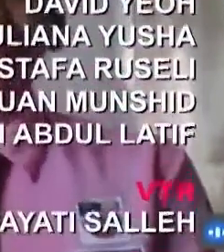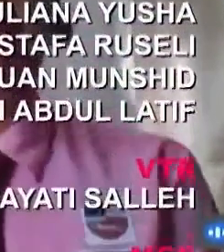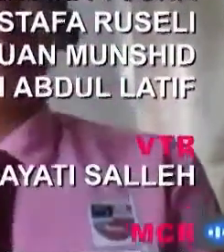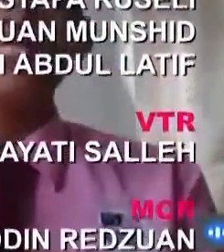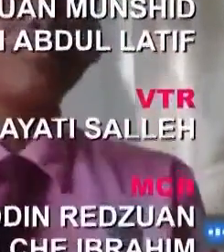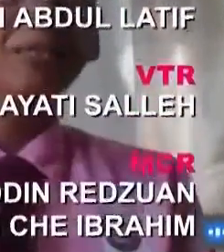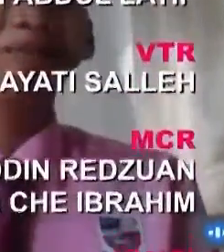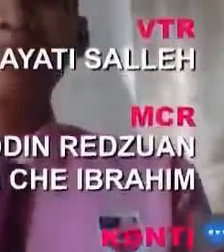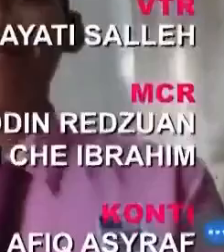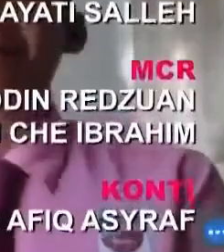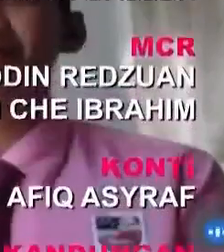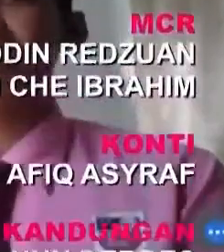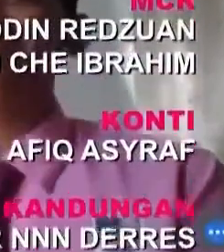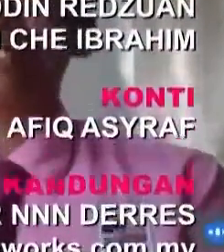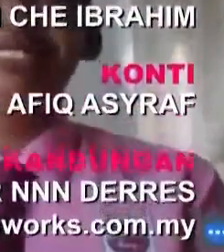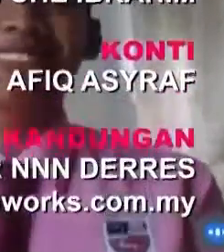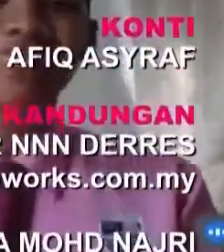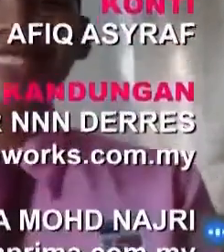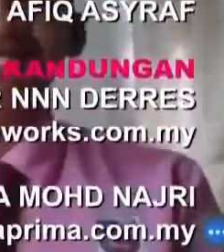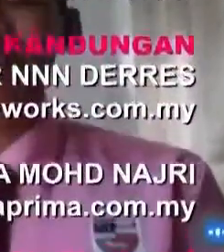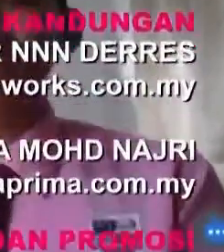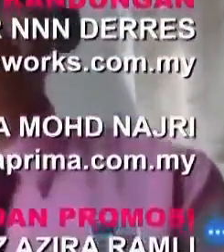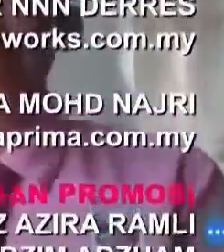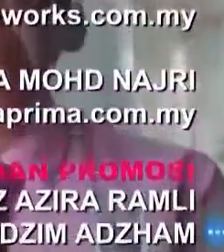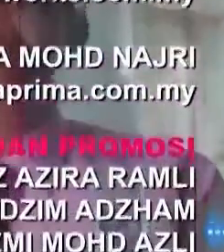Hai assalamualaikum